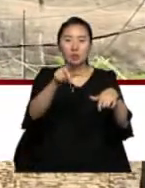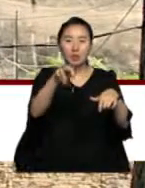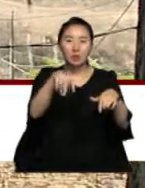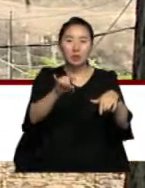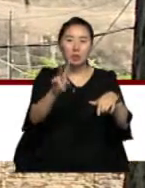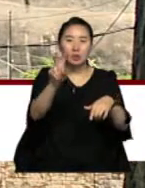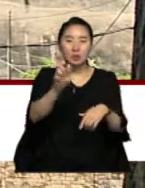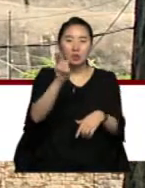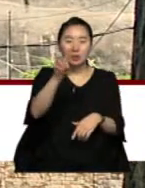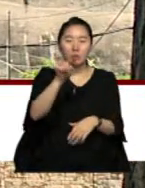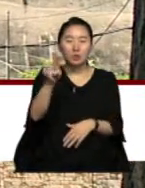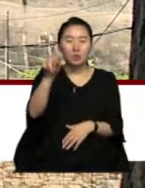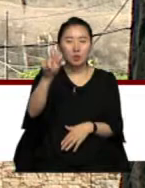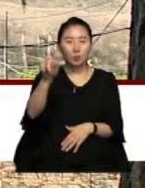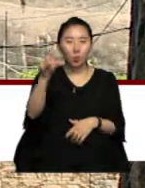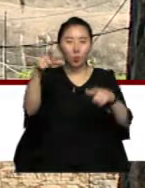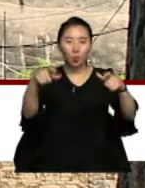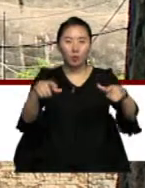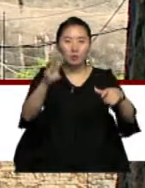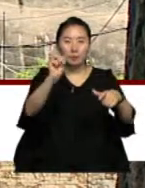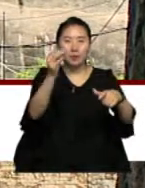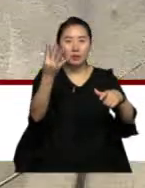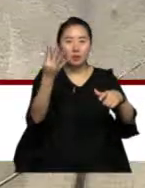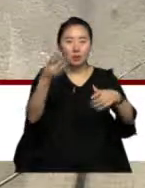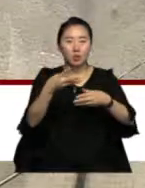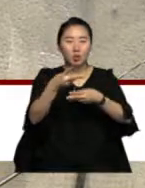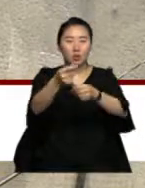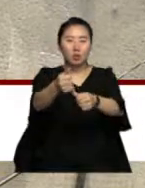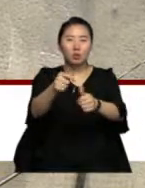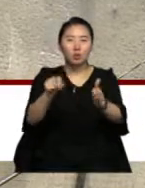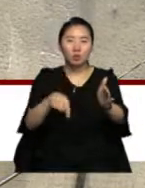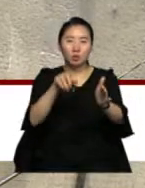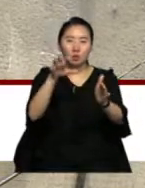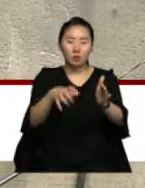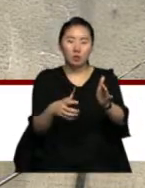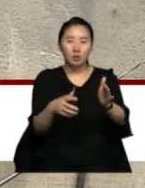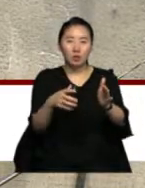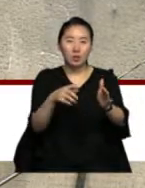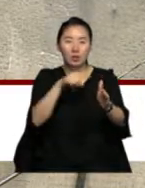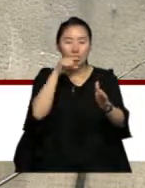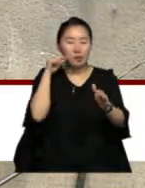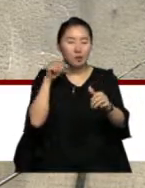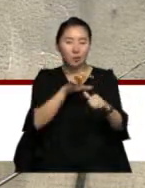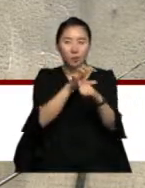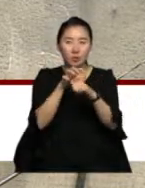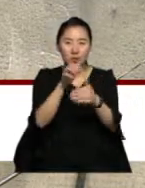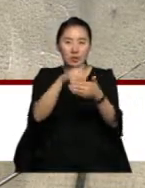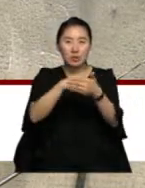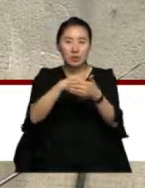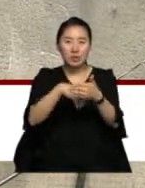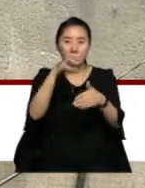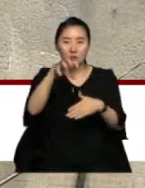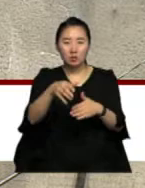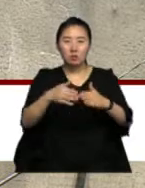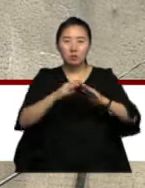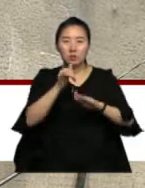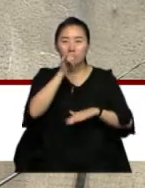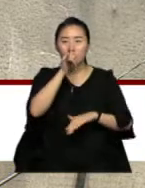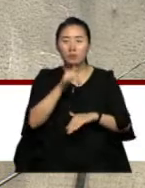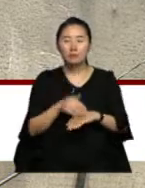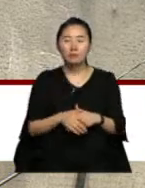창신동 23-315번지 3만 4천 제곱미터 일대로 일제강점기에 사용했던 채석장이 위치한